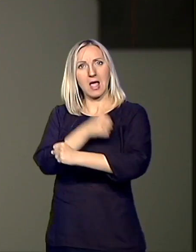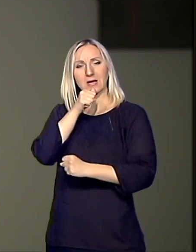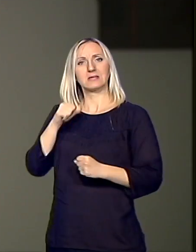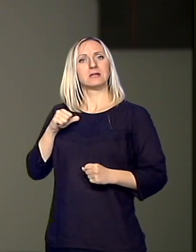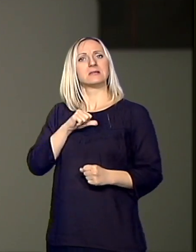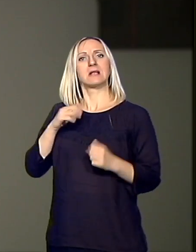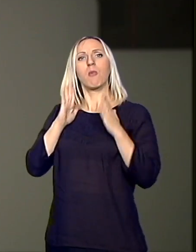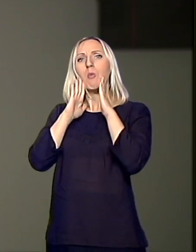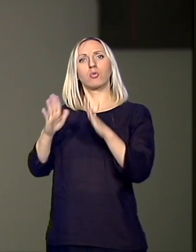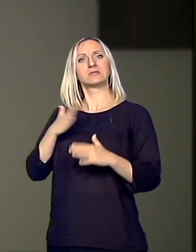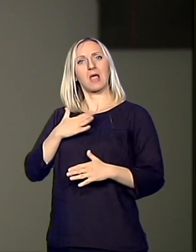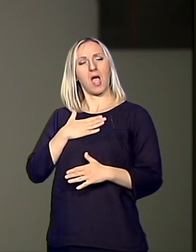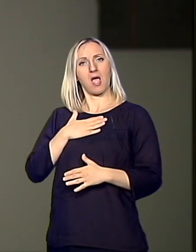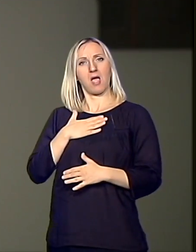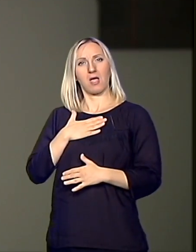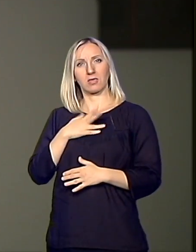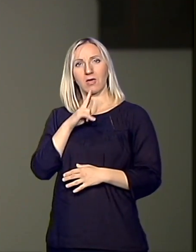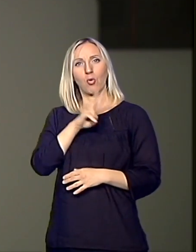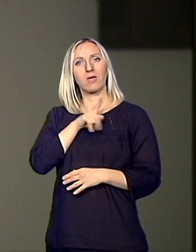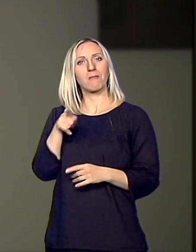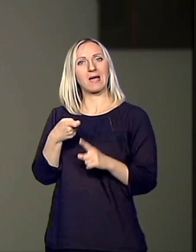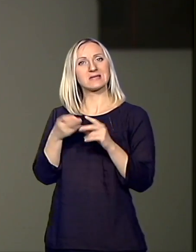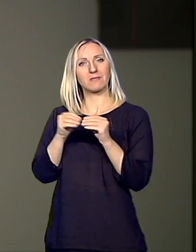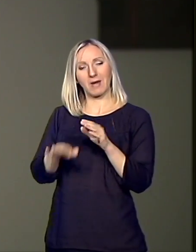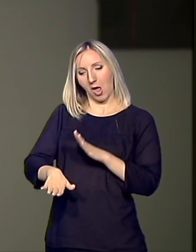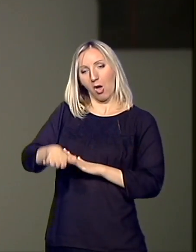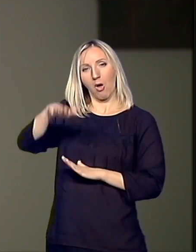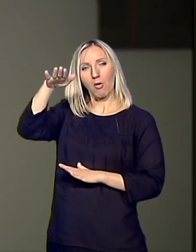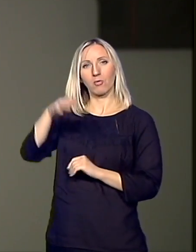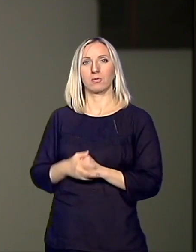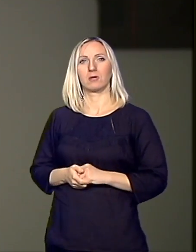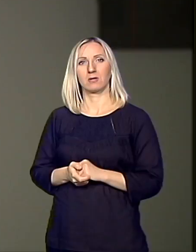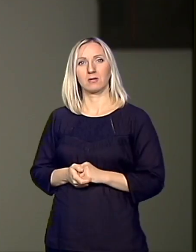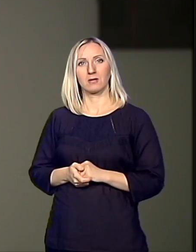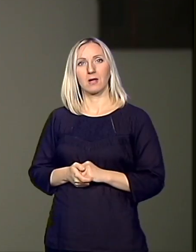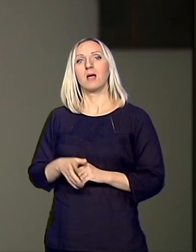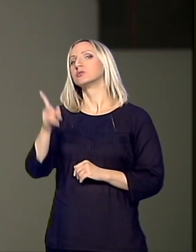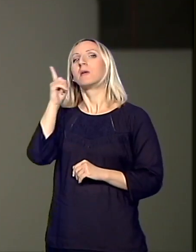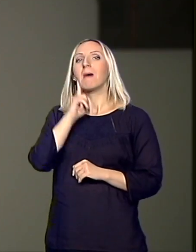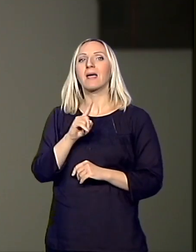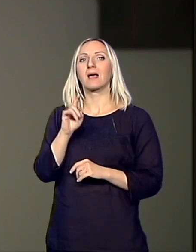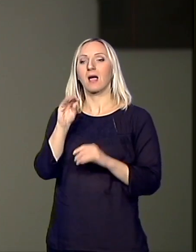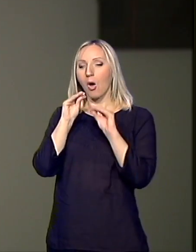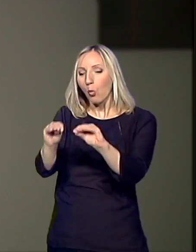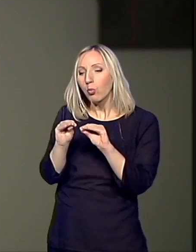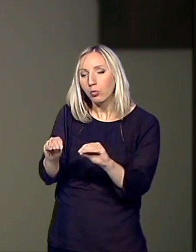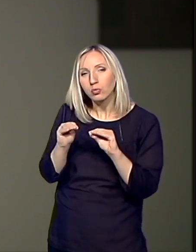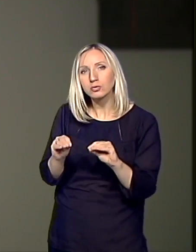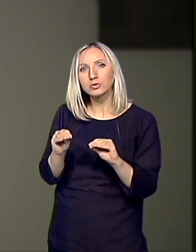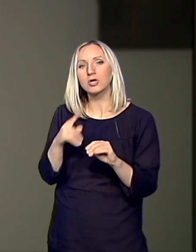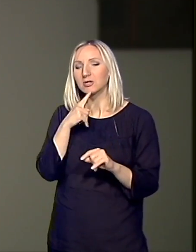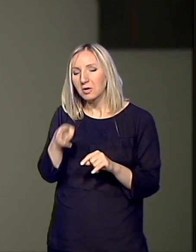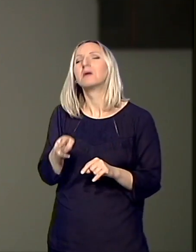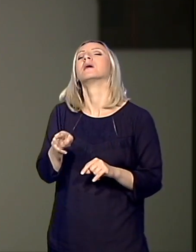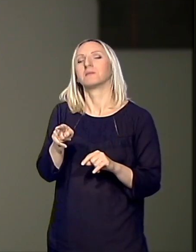od detinjstva. Indikativno je da ga majka uči, odnosno šalje mu poruke koje glase naćeš